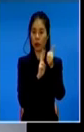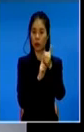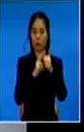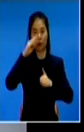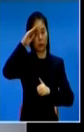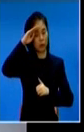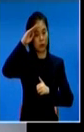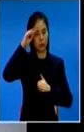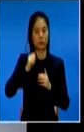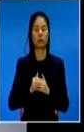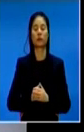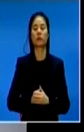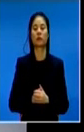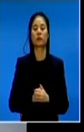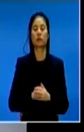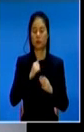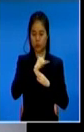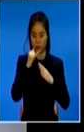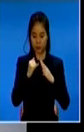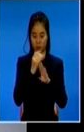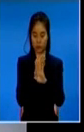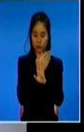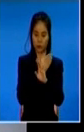หรือจบมหาลัยมาเป็นตำรวจใหม่ๆเนี่ย